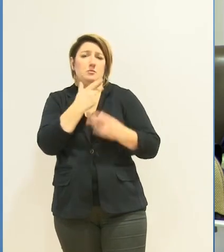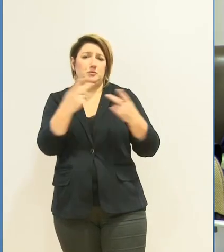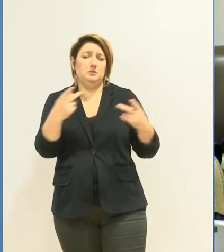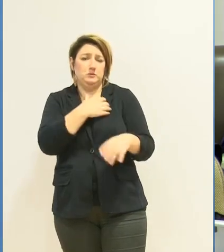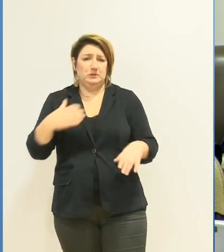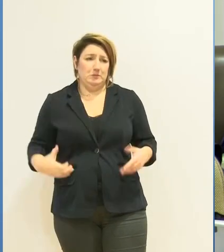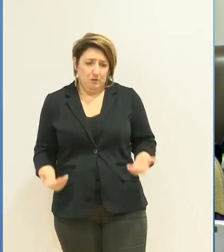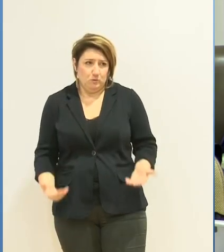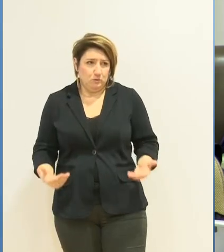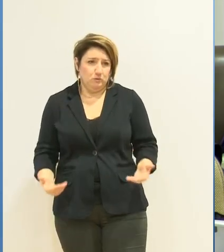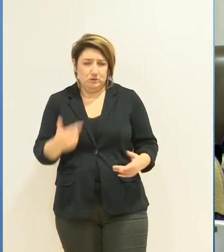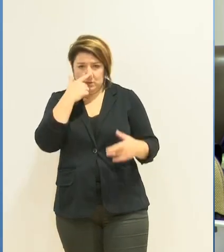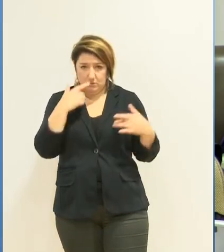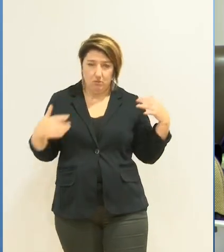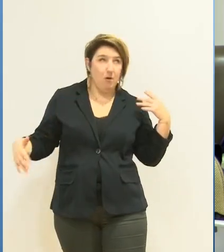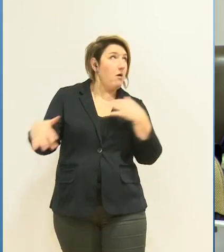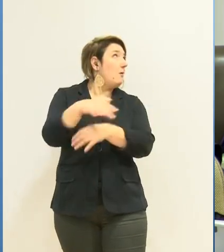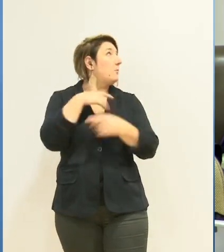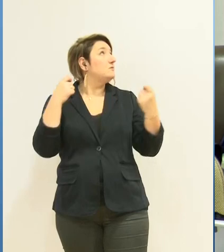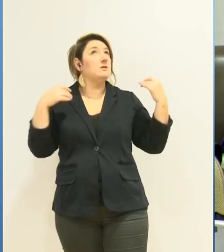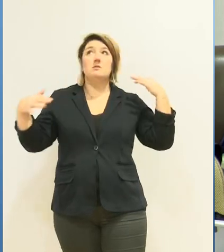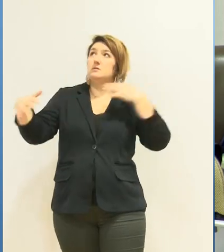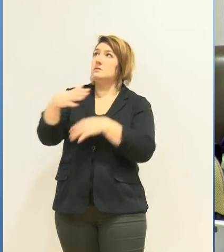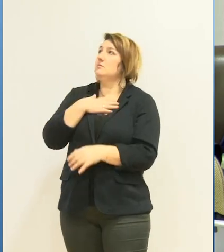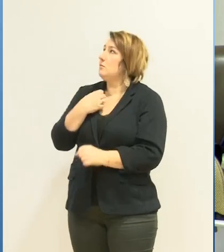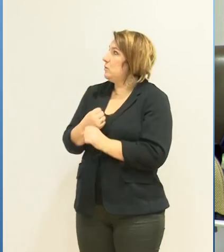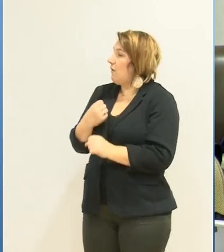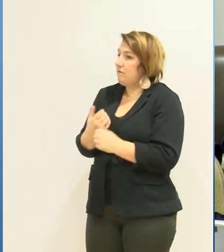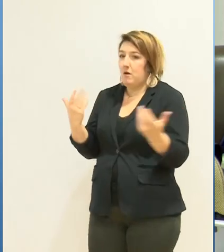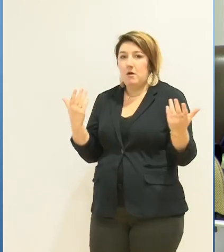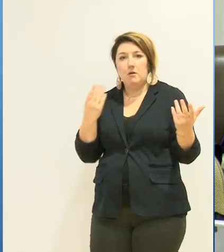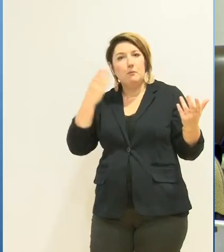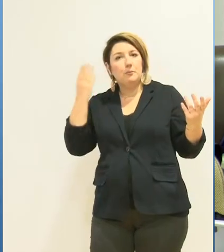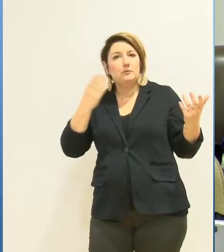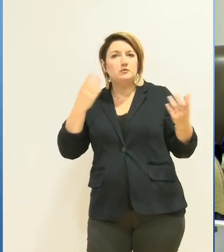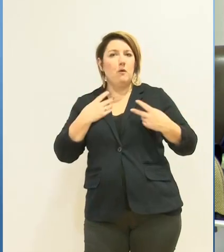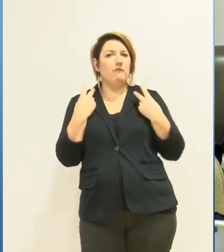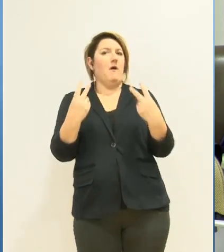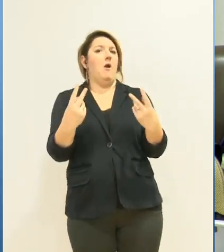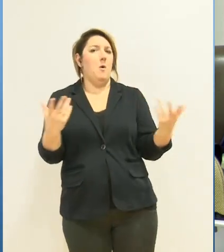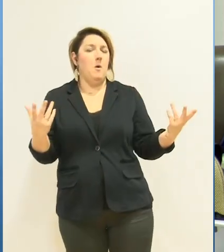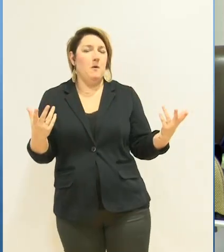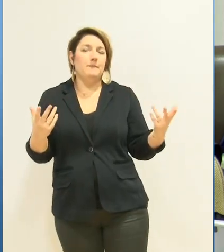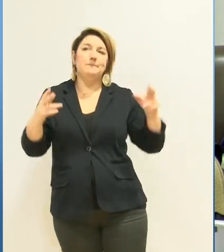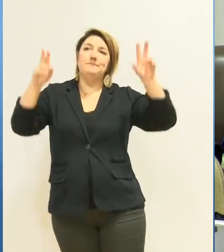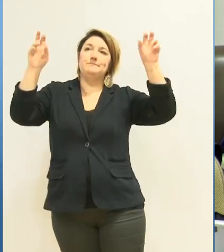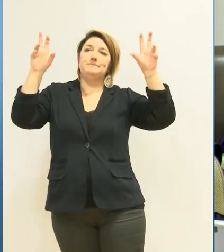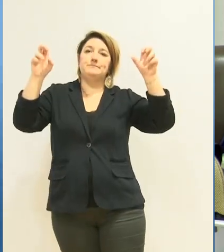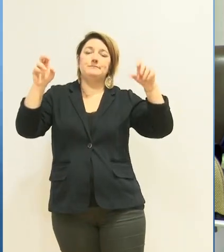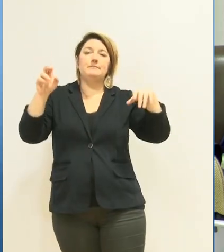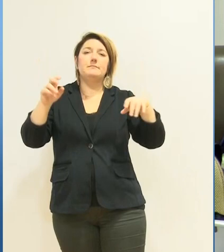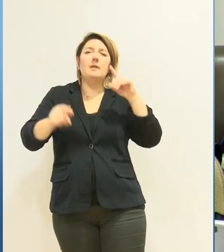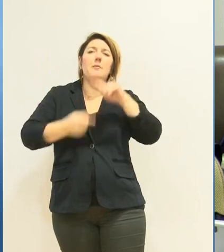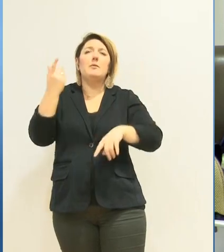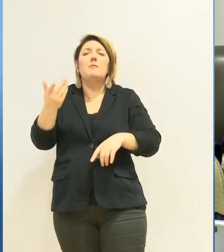certaine dans un dans une ambiance financière ou son travail doit quelque part donné alors non pas du profit financier